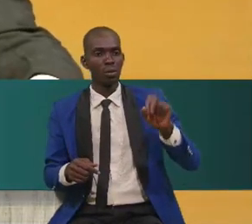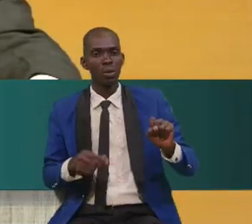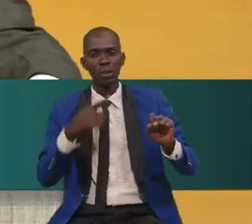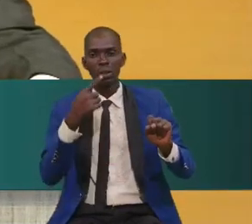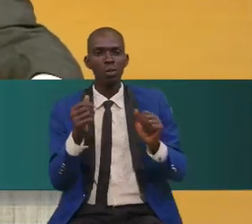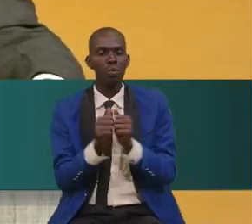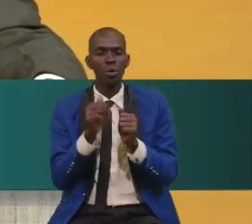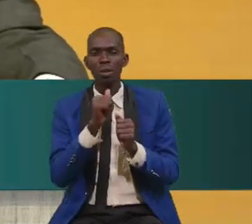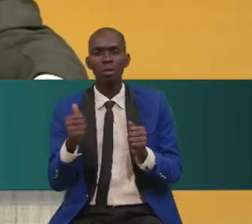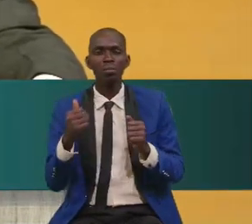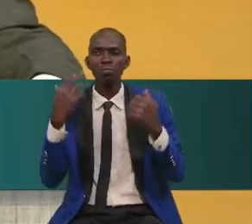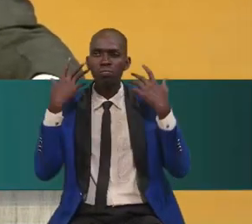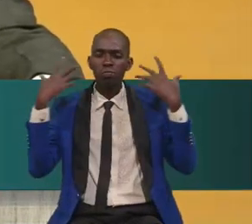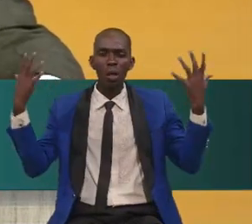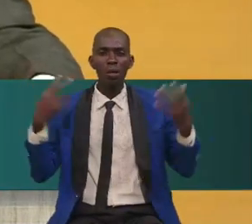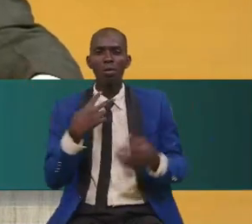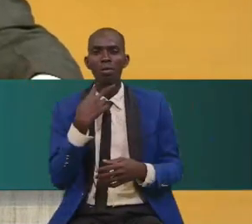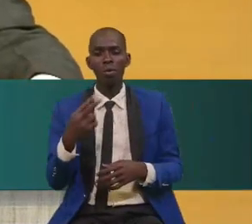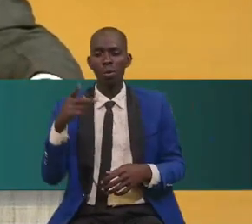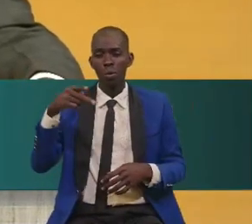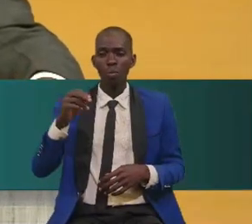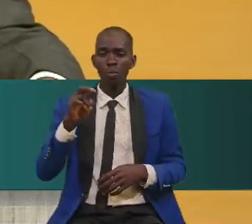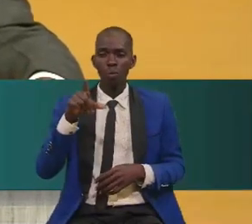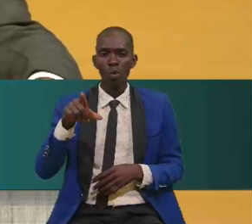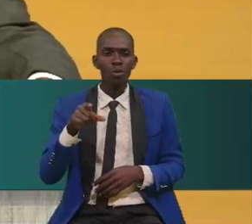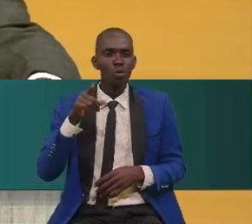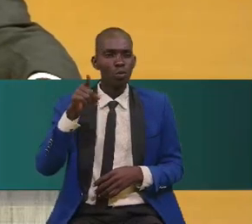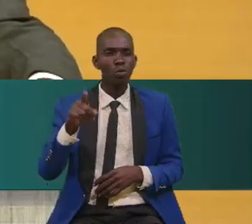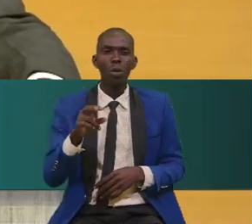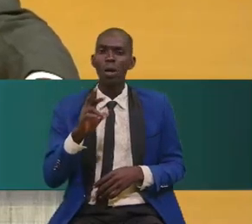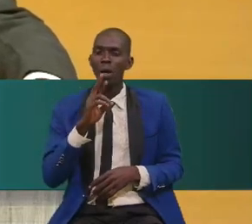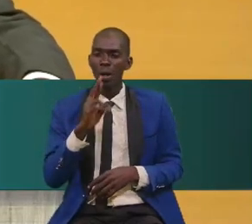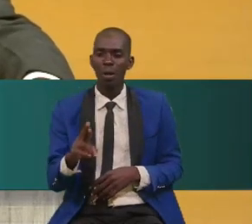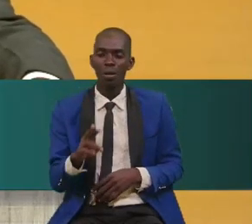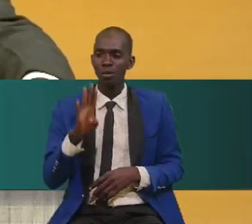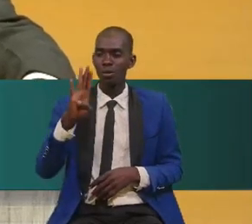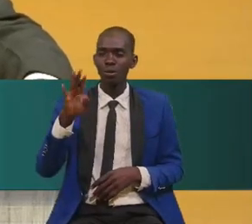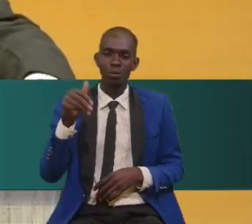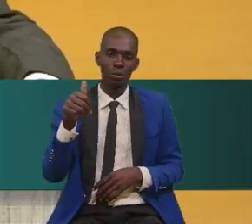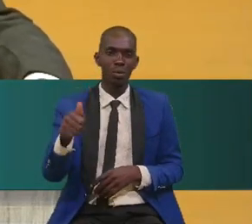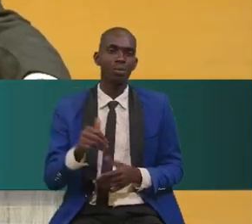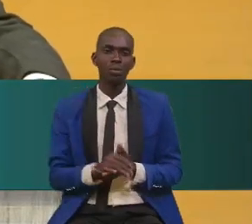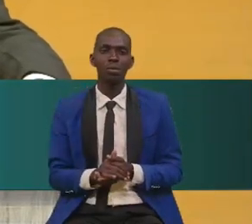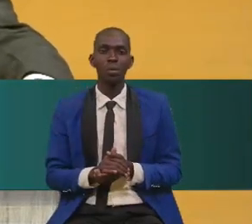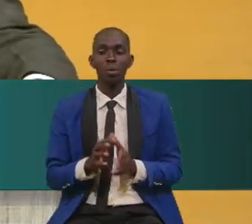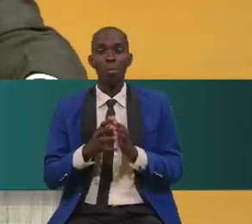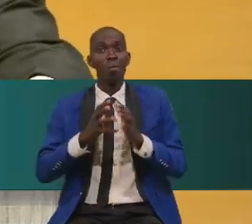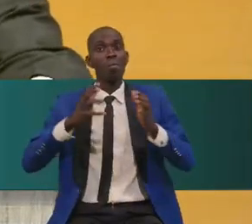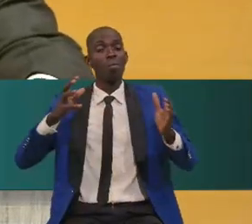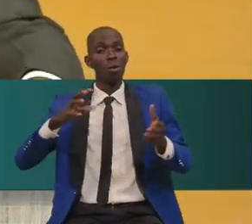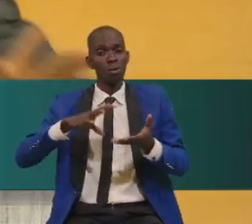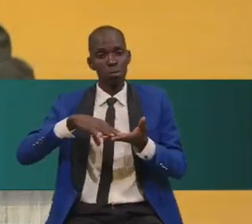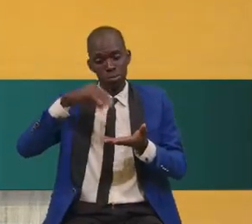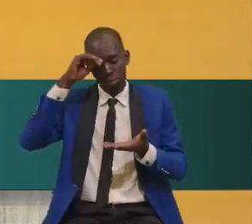fou, Paul. Ton grand savoir te